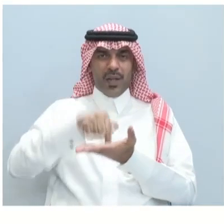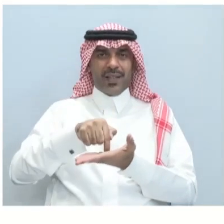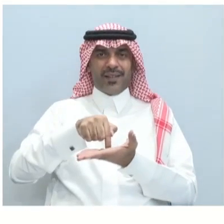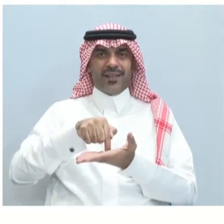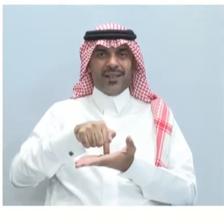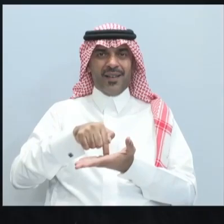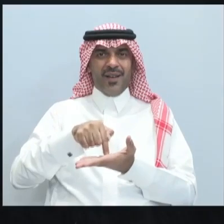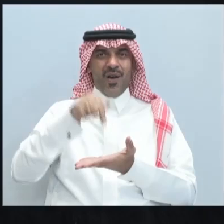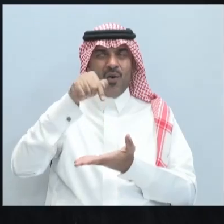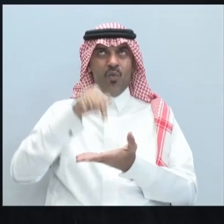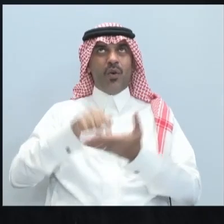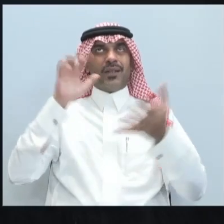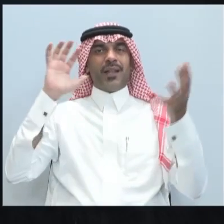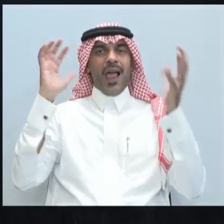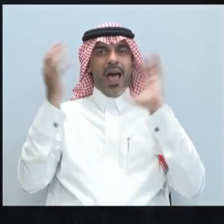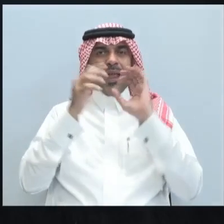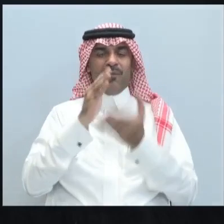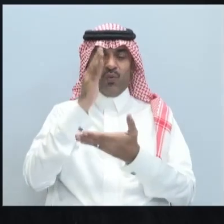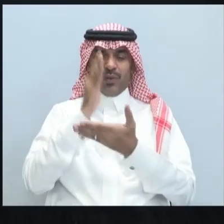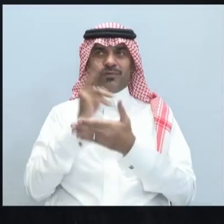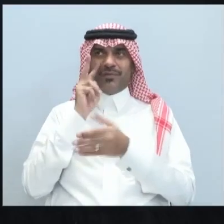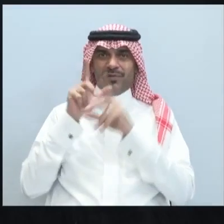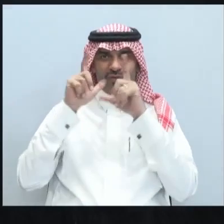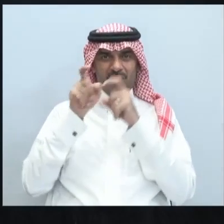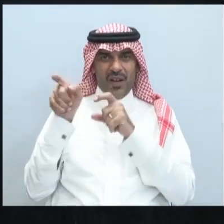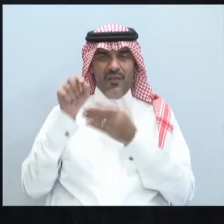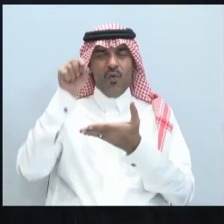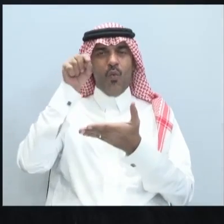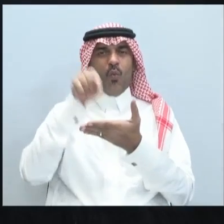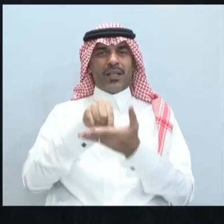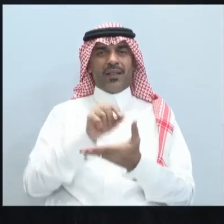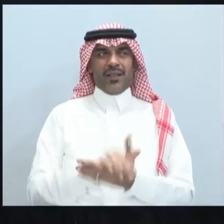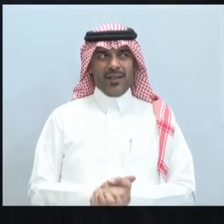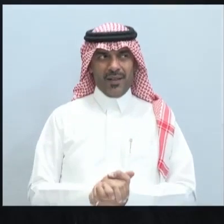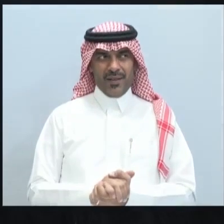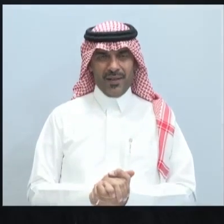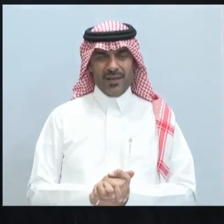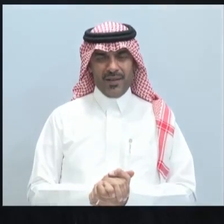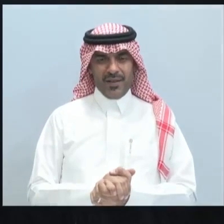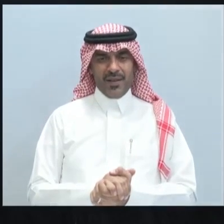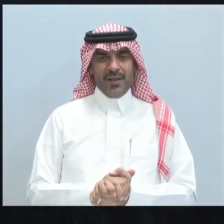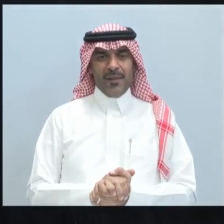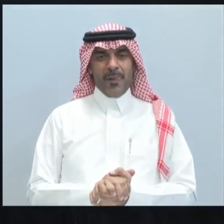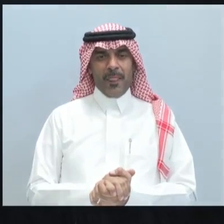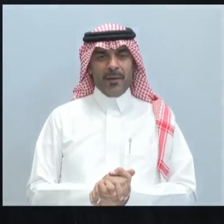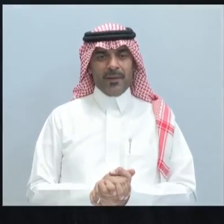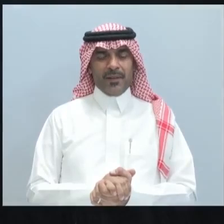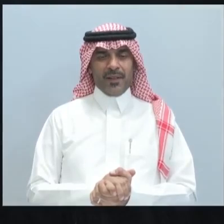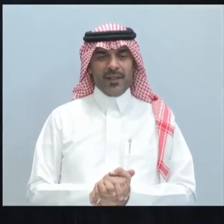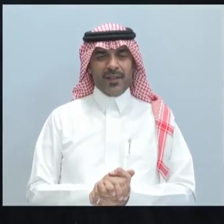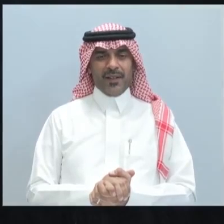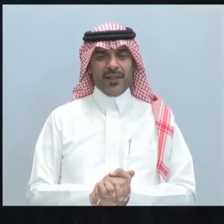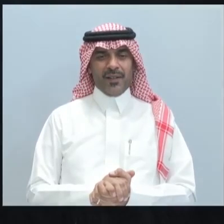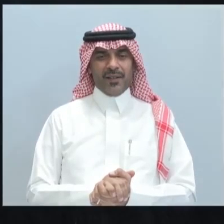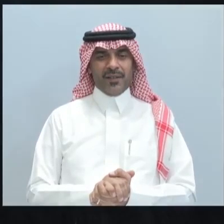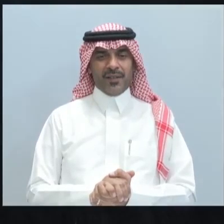يقع وطني المملكه العربيه السعوديه يقع في قلب العالم في وسط او منتصف العالم لاحظوا